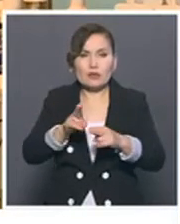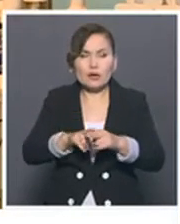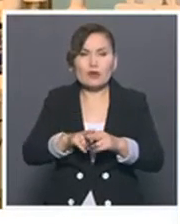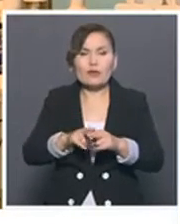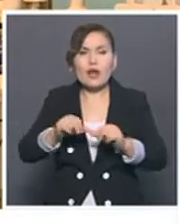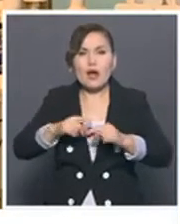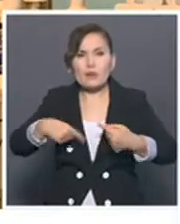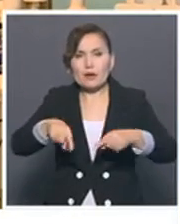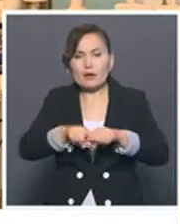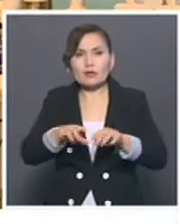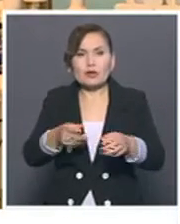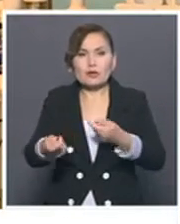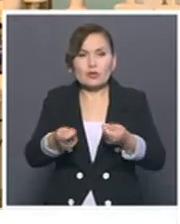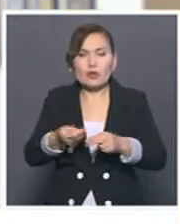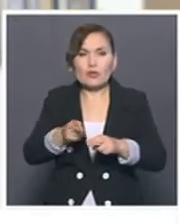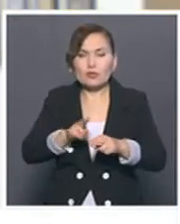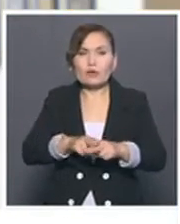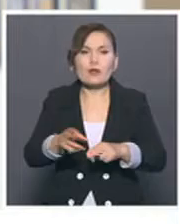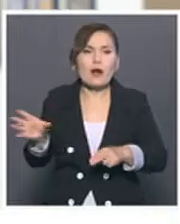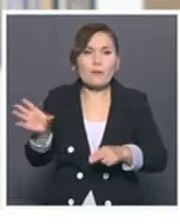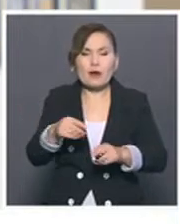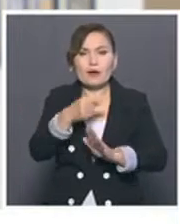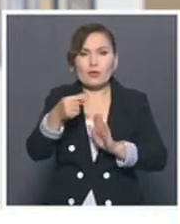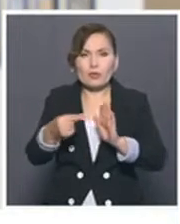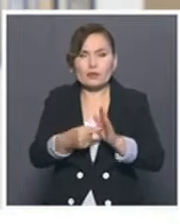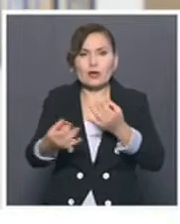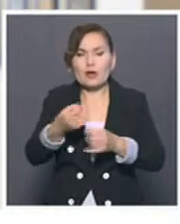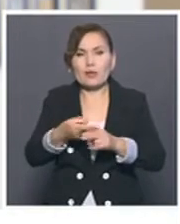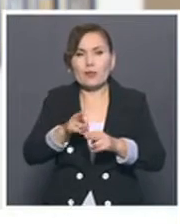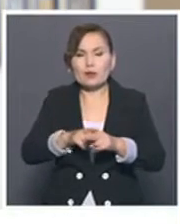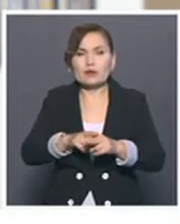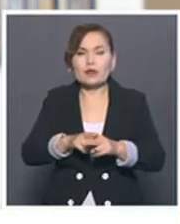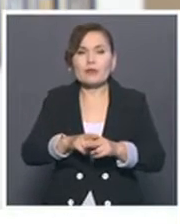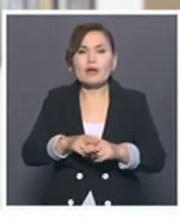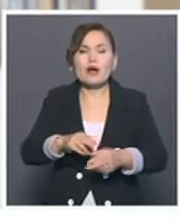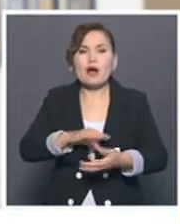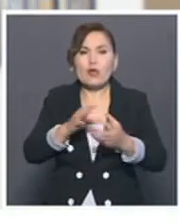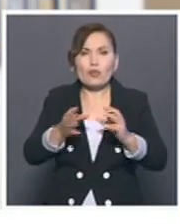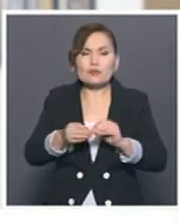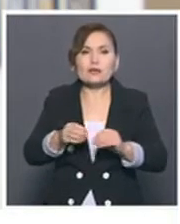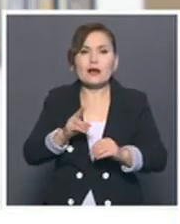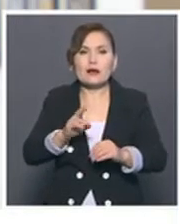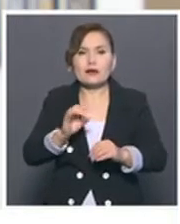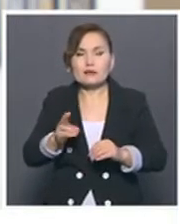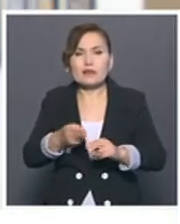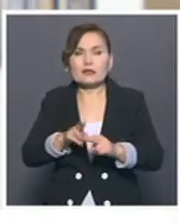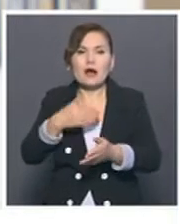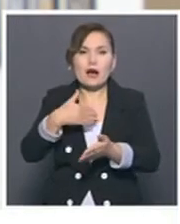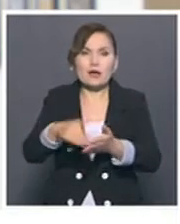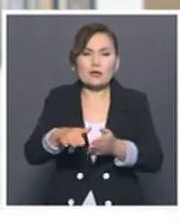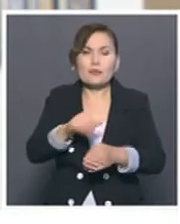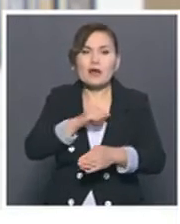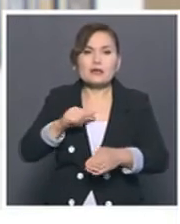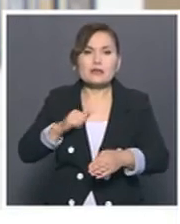төрағасы, немесе жаңағы кепілдік беретін адамы. Ары қарай төраға бекітілген адам заңды тұлға ретінде тіркеліп, тұтас тұрғын үйдің шаруасына